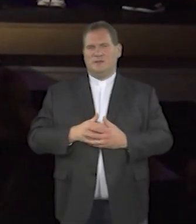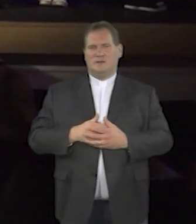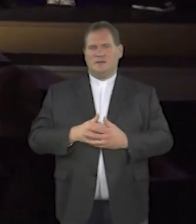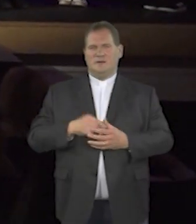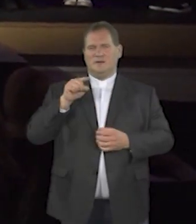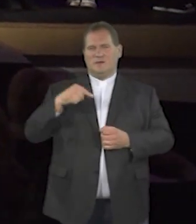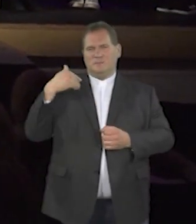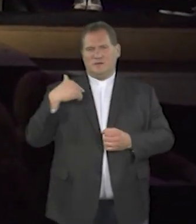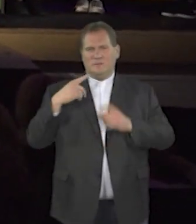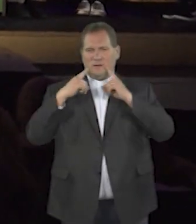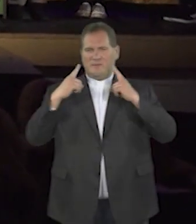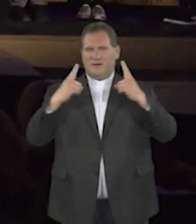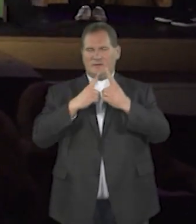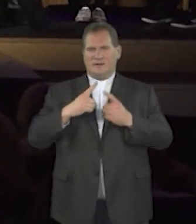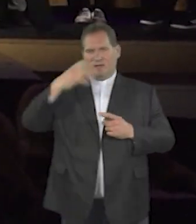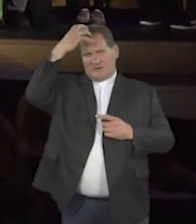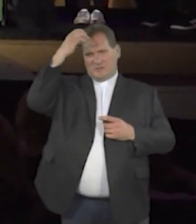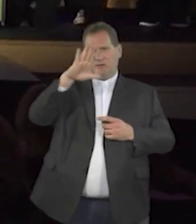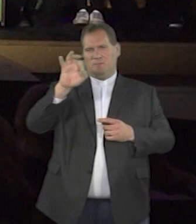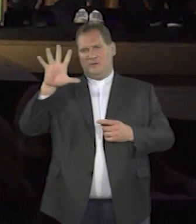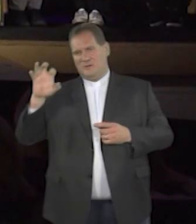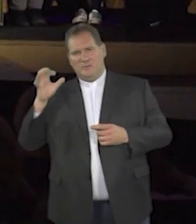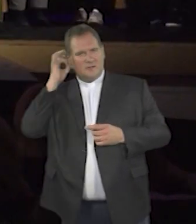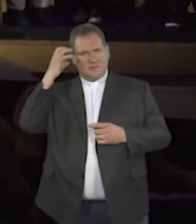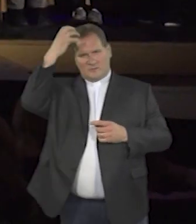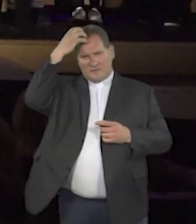To była bajka Król Bobo i Królewna